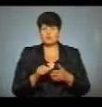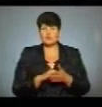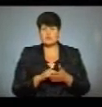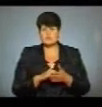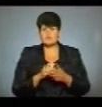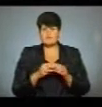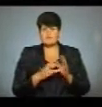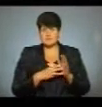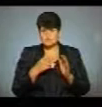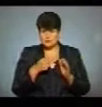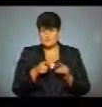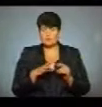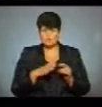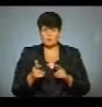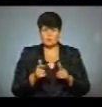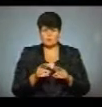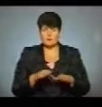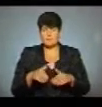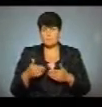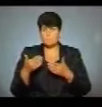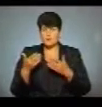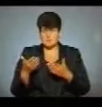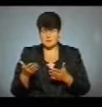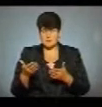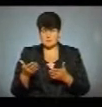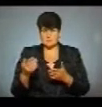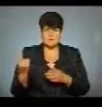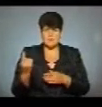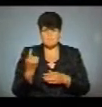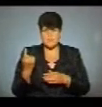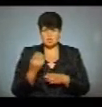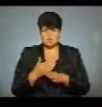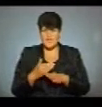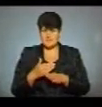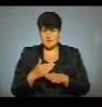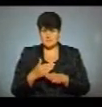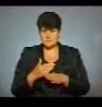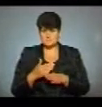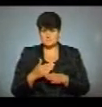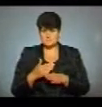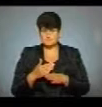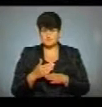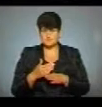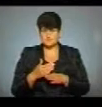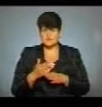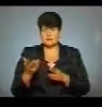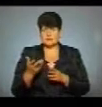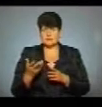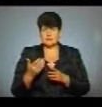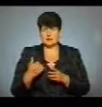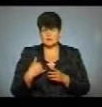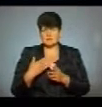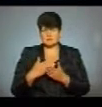У 2018 році вона була готова, і ми вже подали на перший етап, де фінансування мало бути з